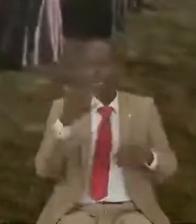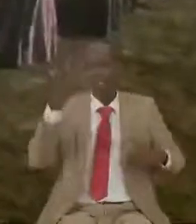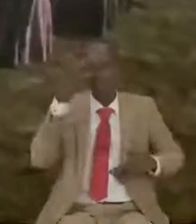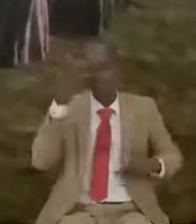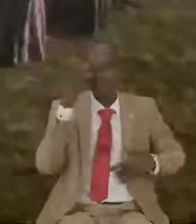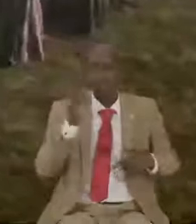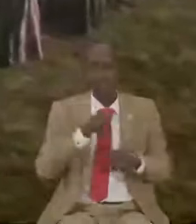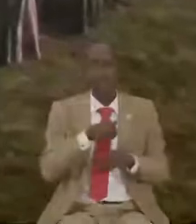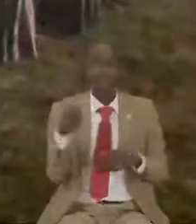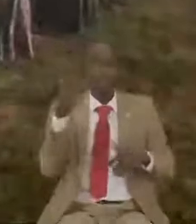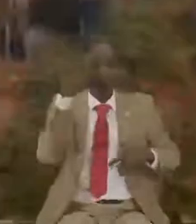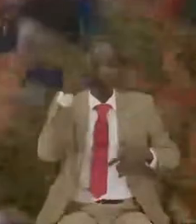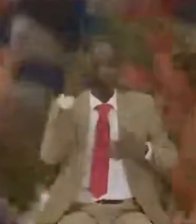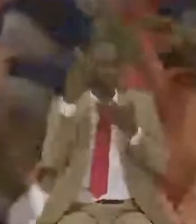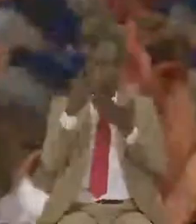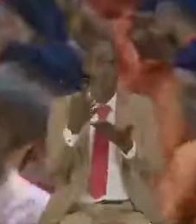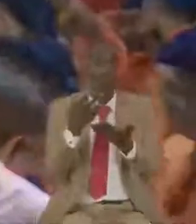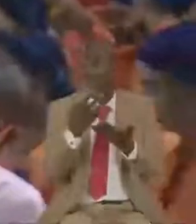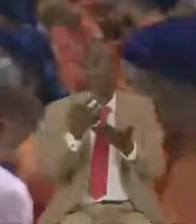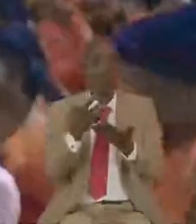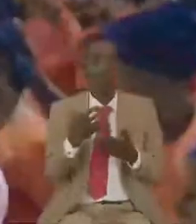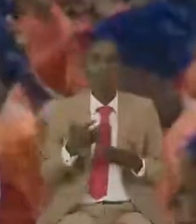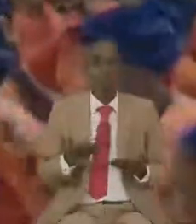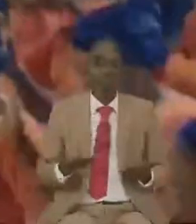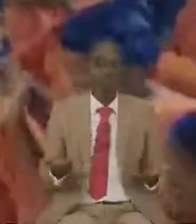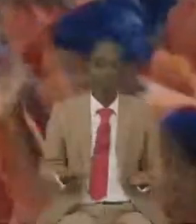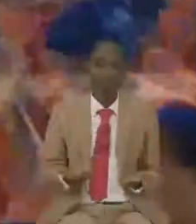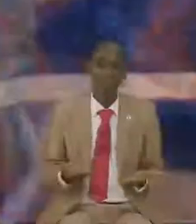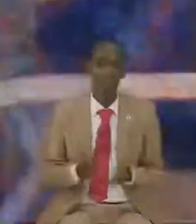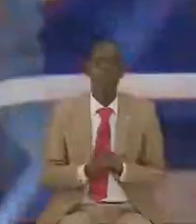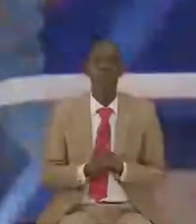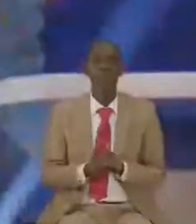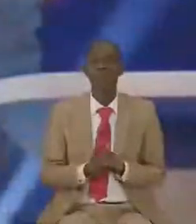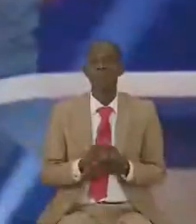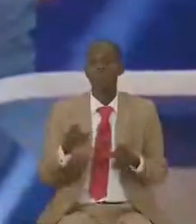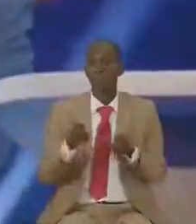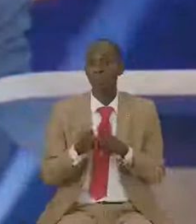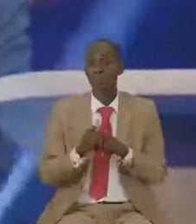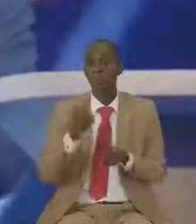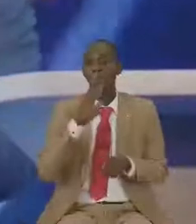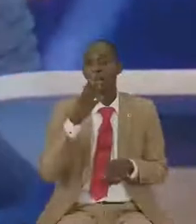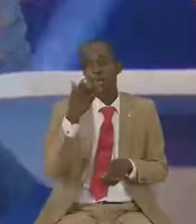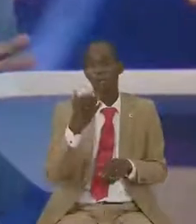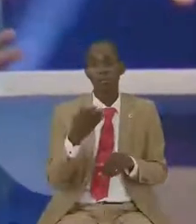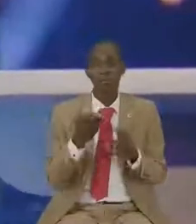de santé, une maladie, une infirmité, ici,